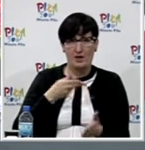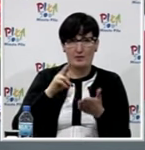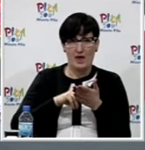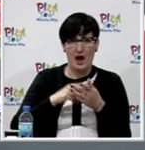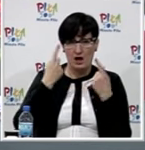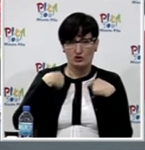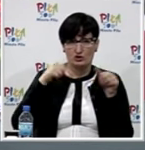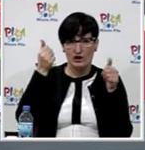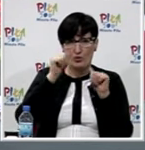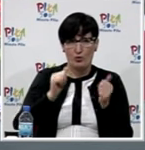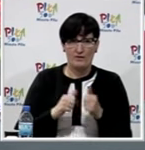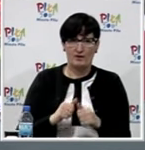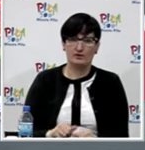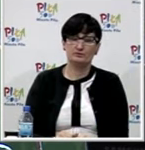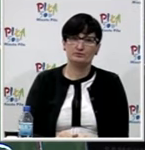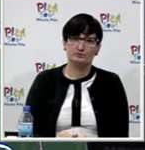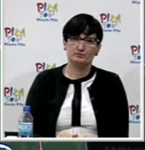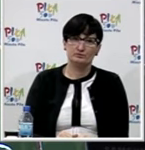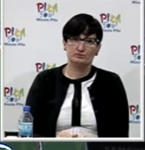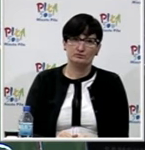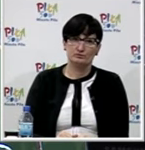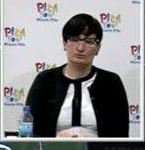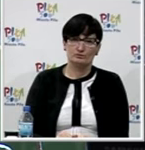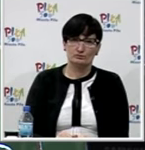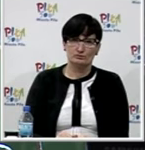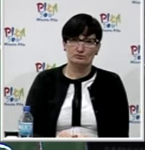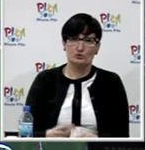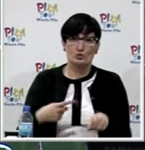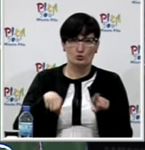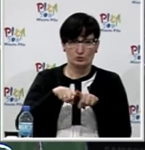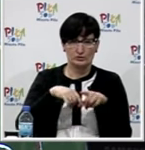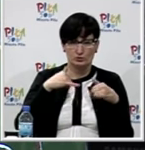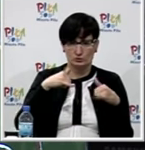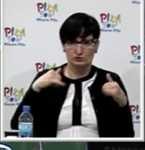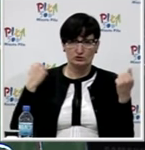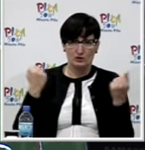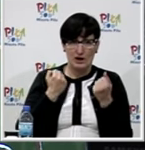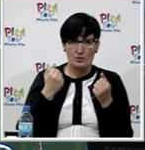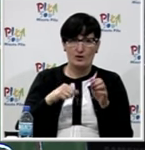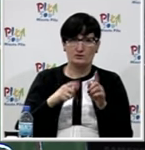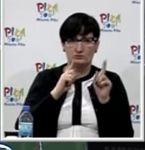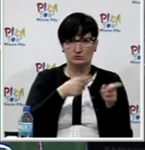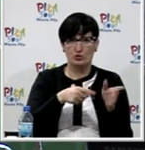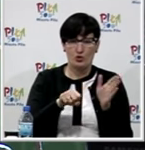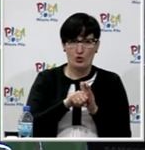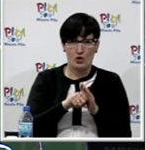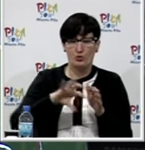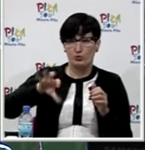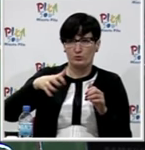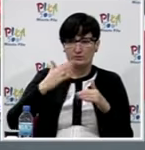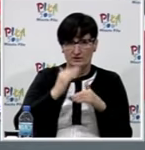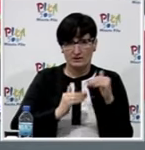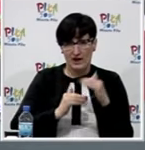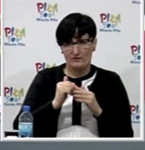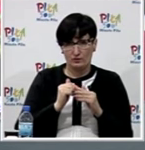prawidłowych umiejętności społecznych. Również szereg działań kierowaliśmy do grup zawodowych, które z